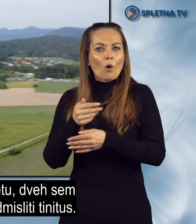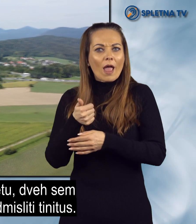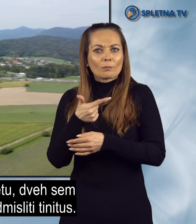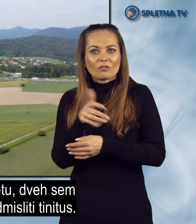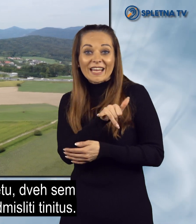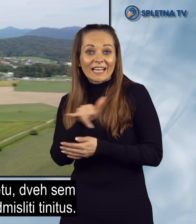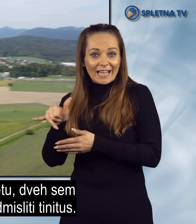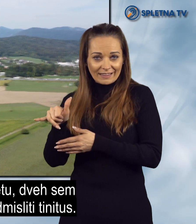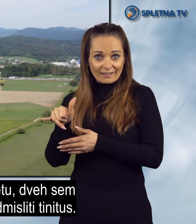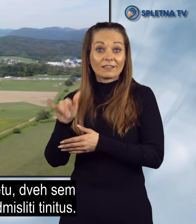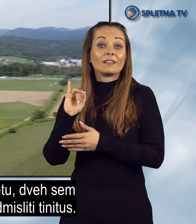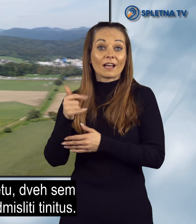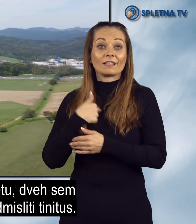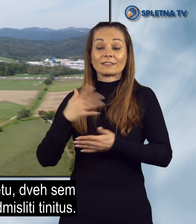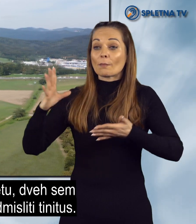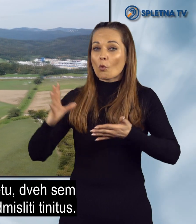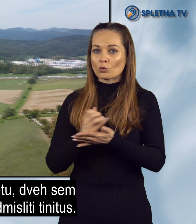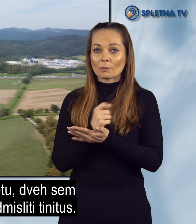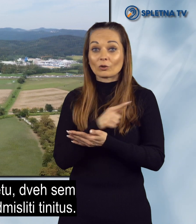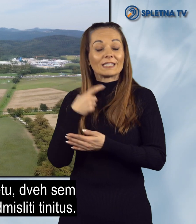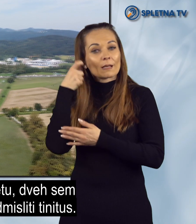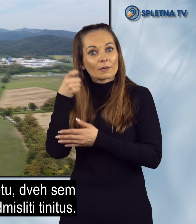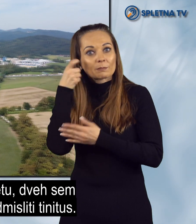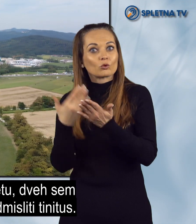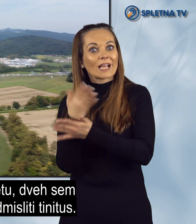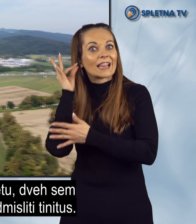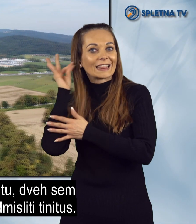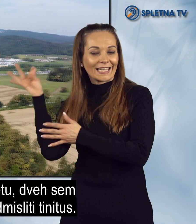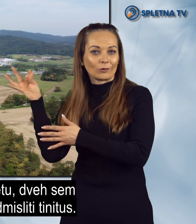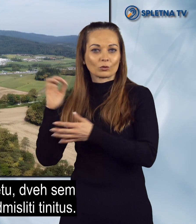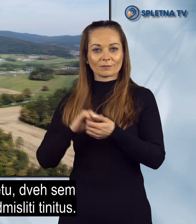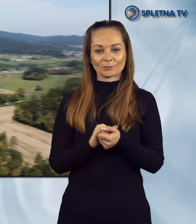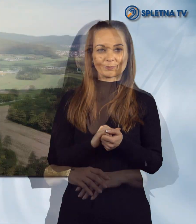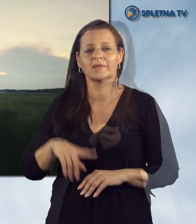letu, dveh sem dejansko uspel odmisliti na tinitus.